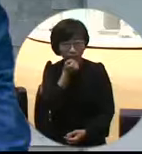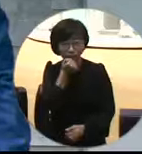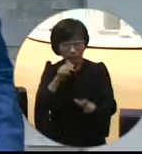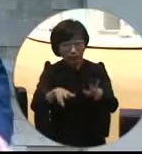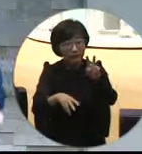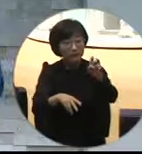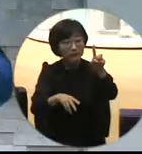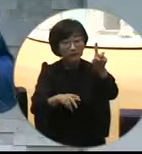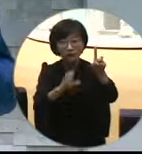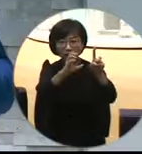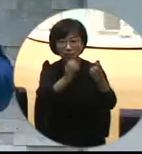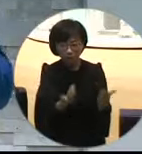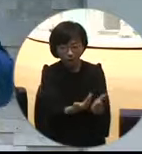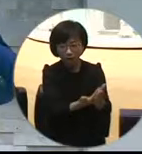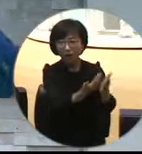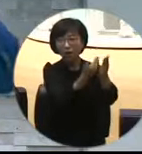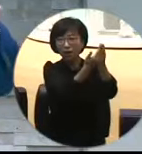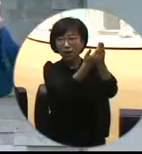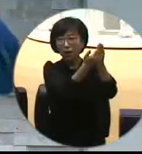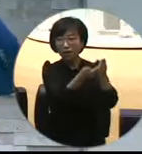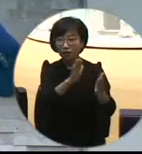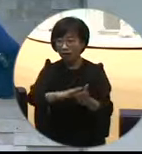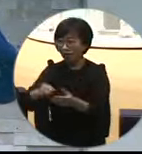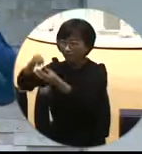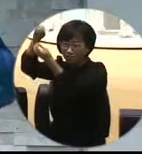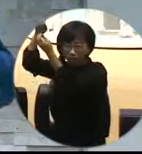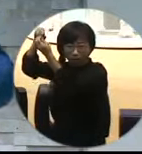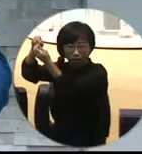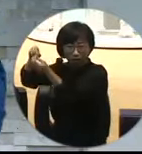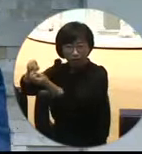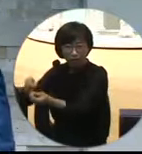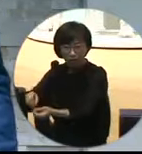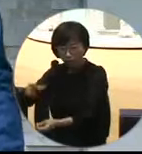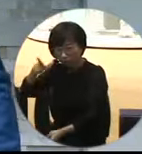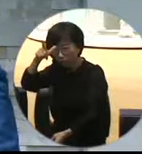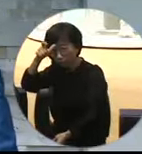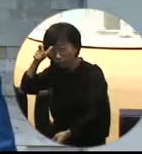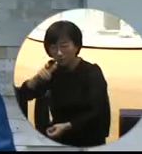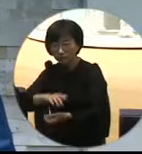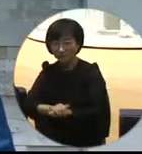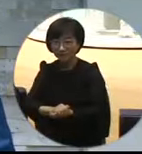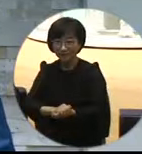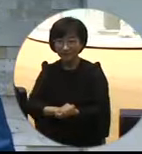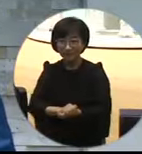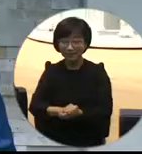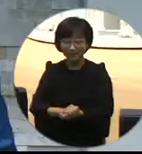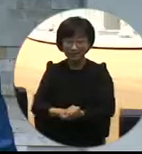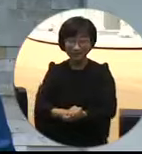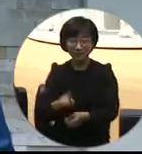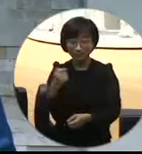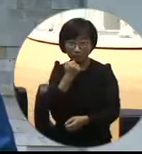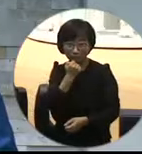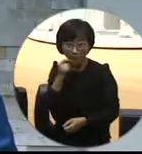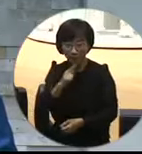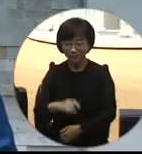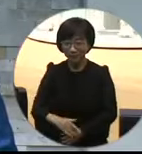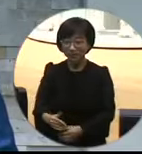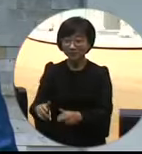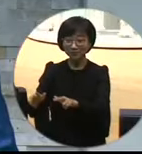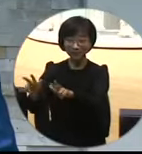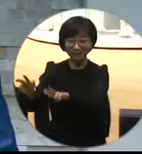그러니까 정통파 유대인들이 사는 이 마을은요. 지금도 안식일날 차 운전해 가다가 돌에 맞는 수가